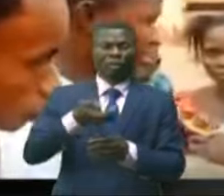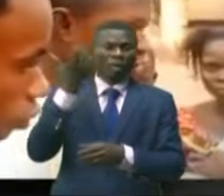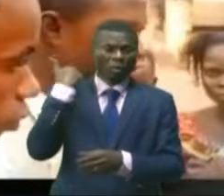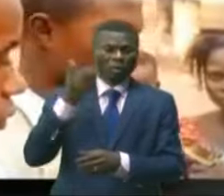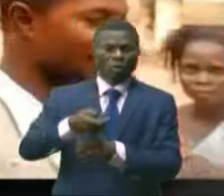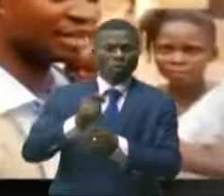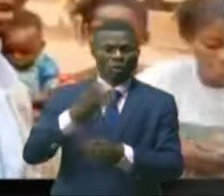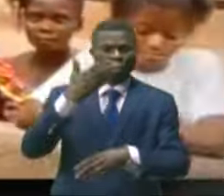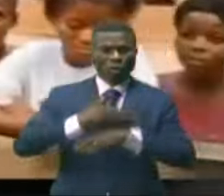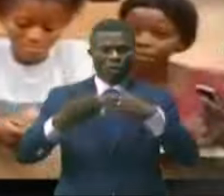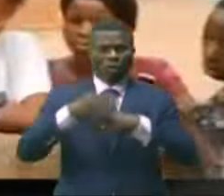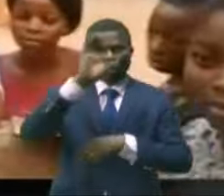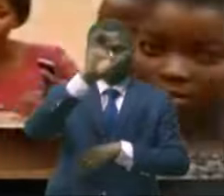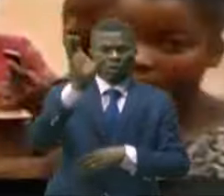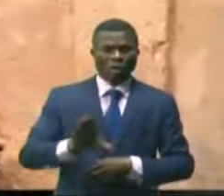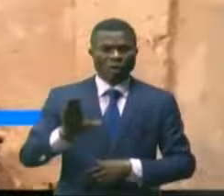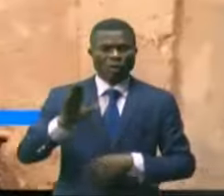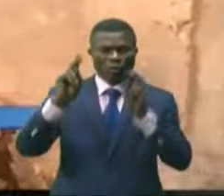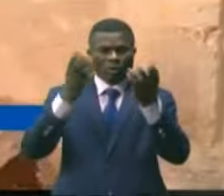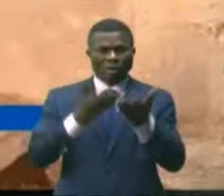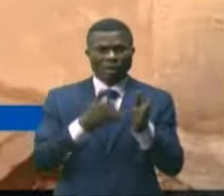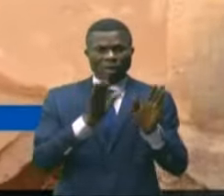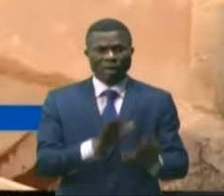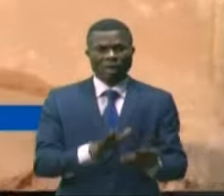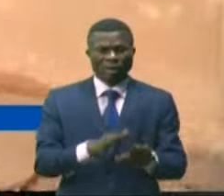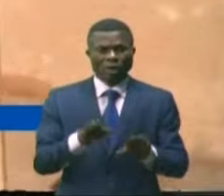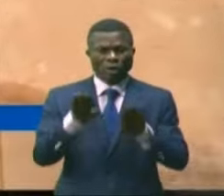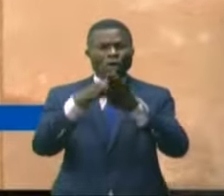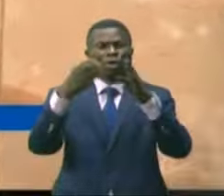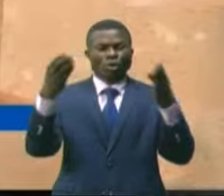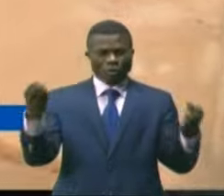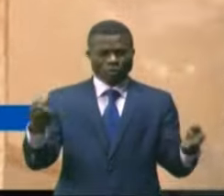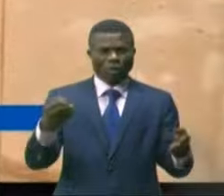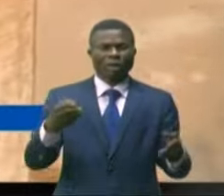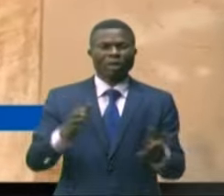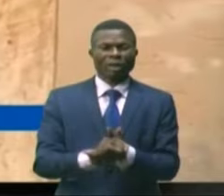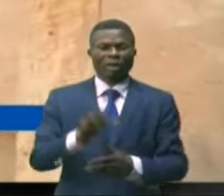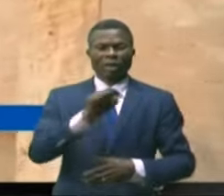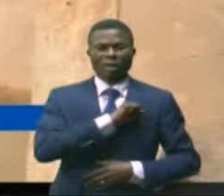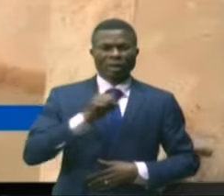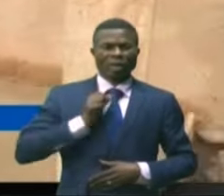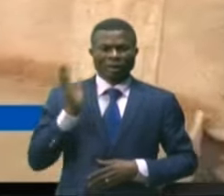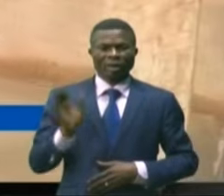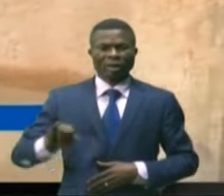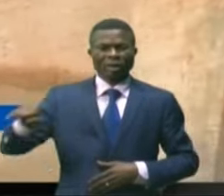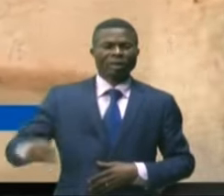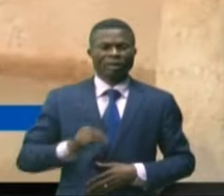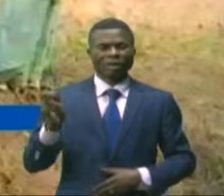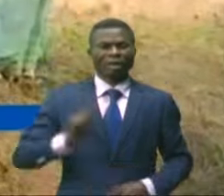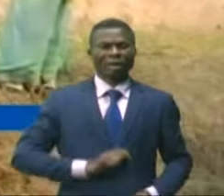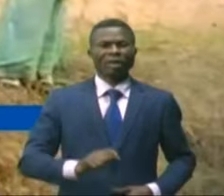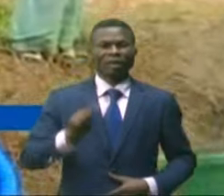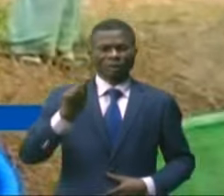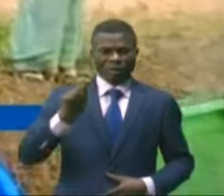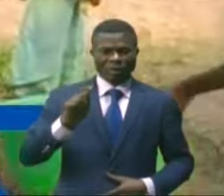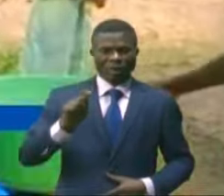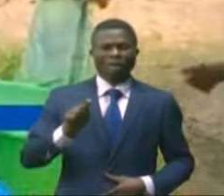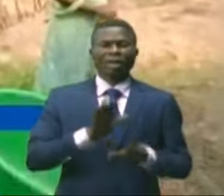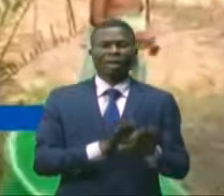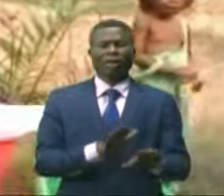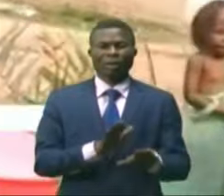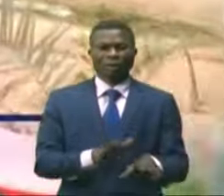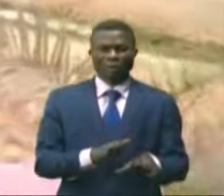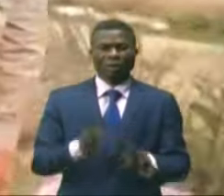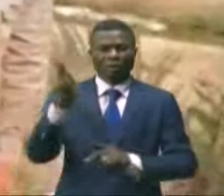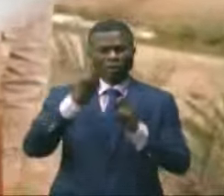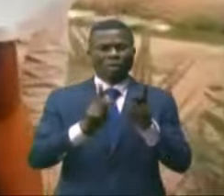toutes les communes de la ville n'attendent que leur inauguration par les sénateurs Jean Tshisekedi Kabasele, attendus par